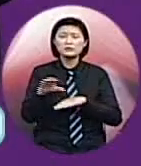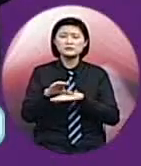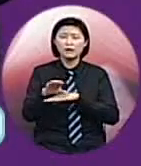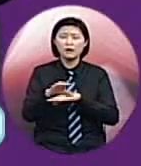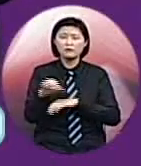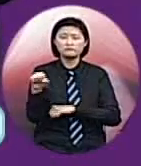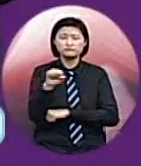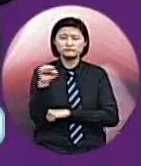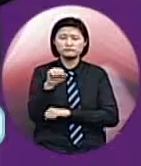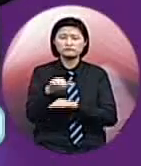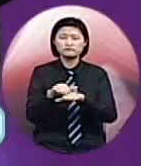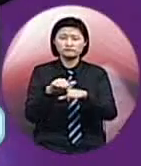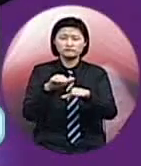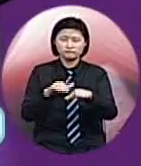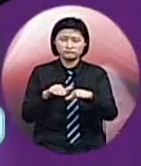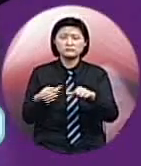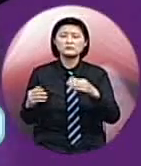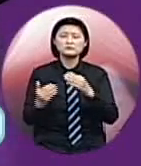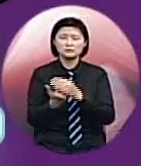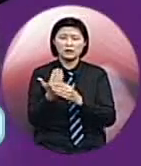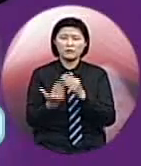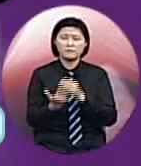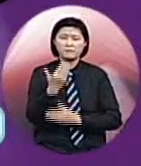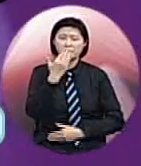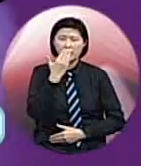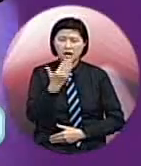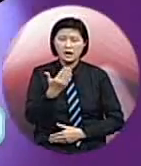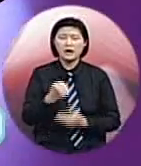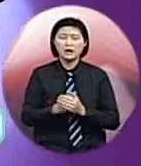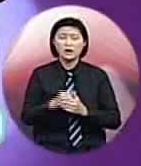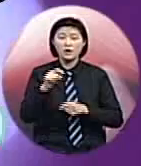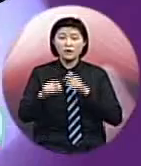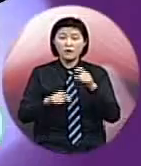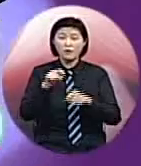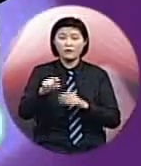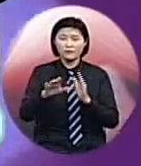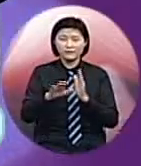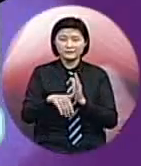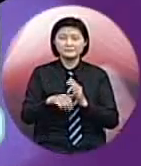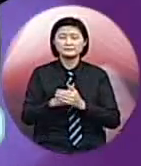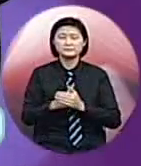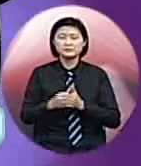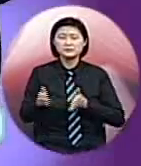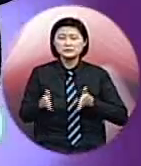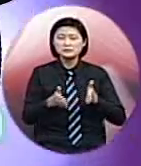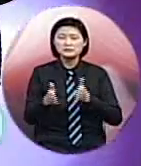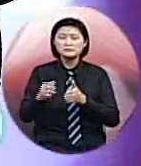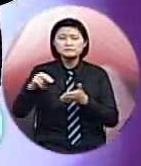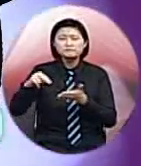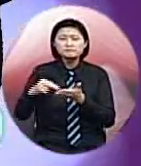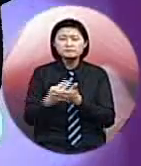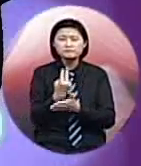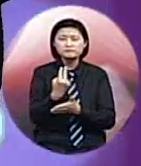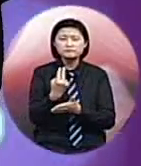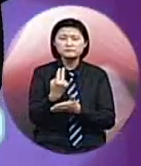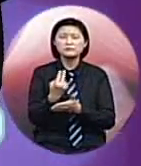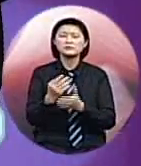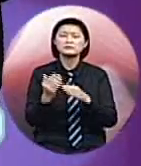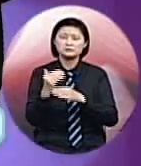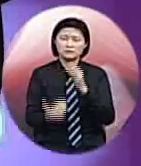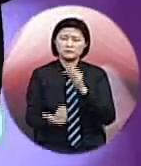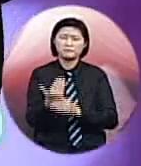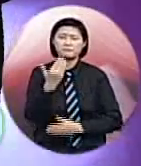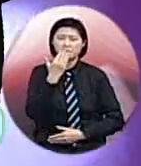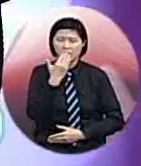많이 막히죠. 그럼요. 사고가 나죠. 또 걷는데 보행길이 굉장히 미끄러워서 네. 또 넘어져서 사고가